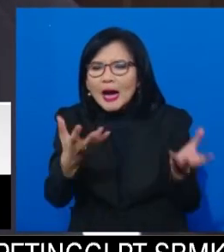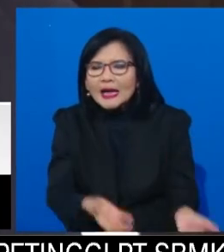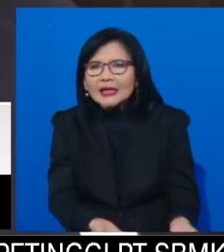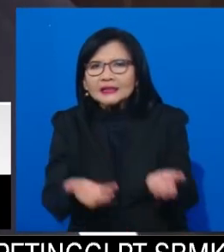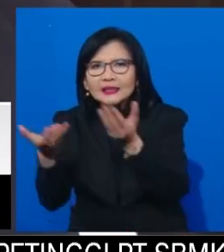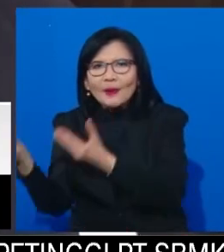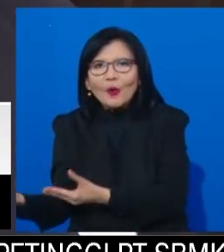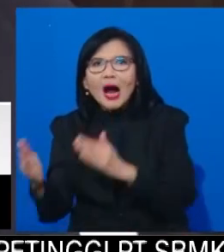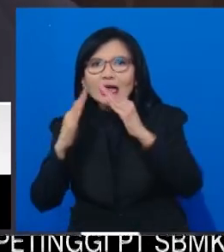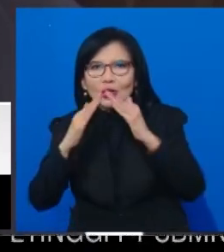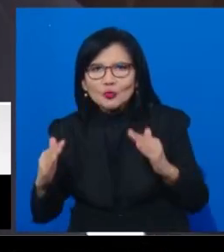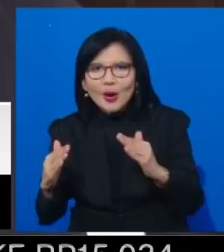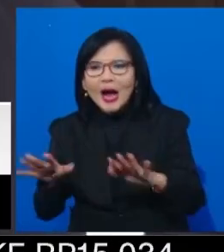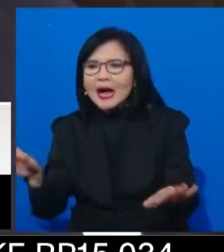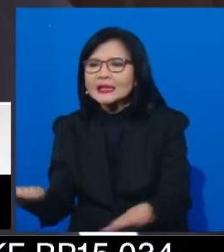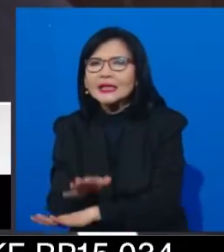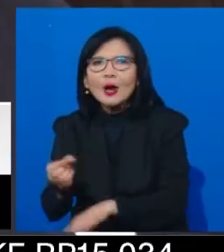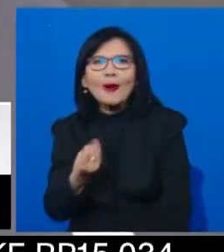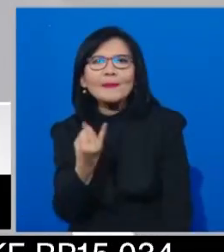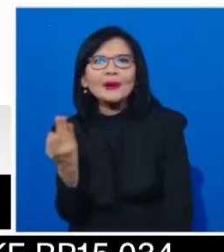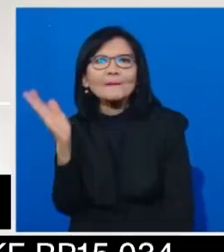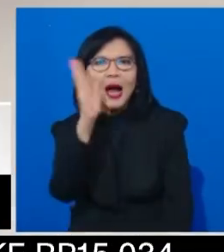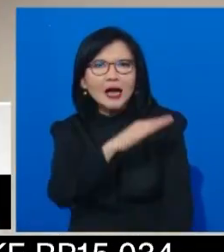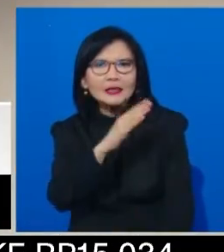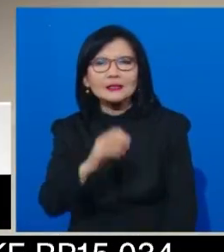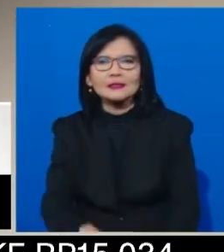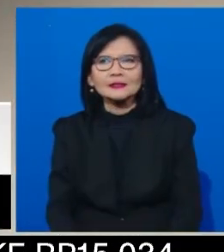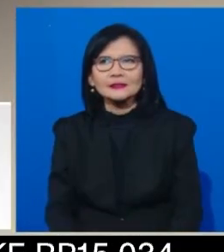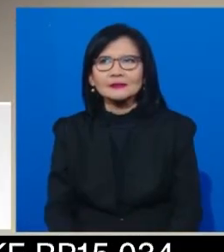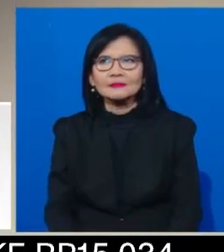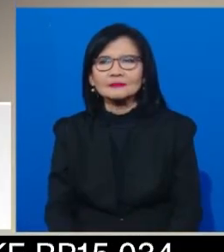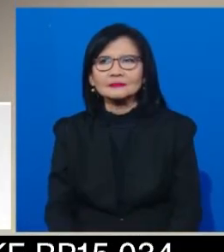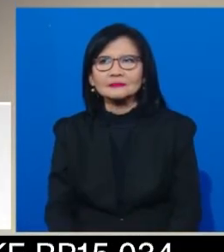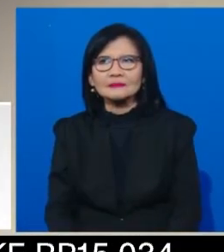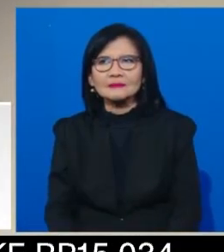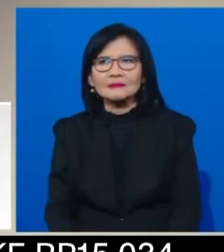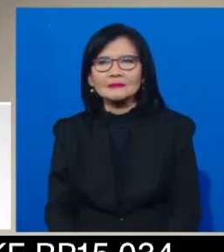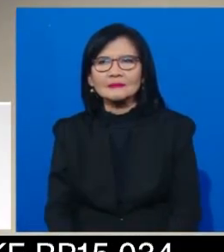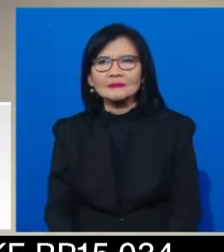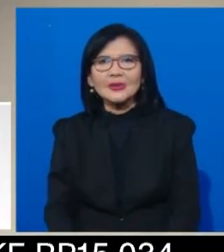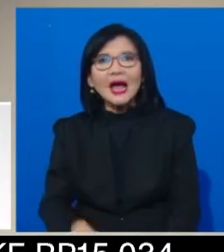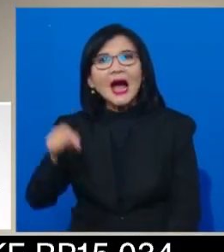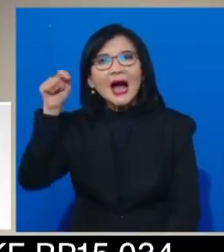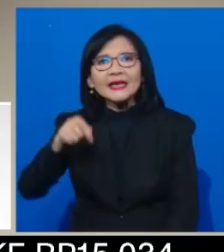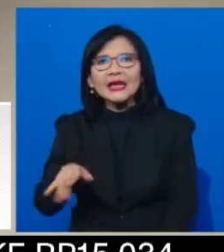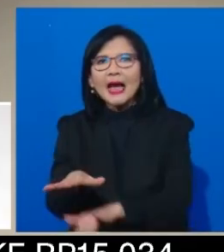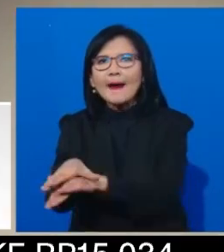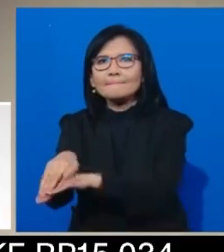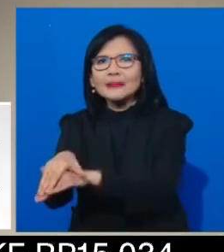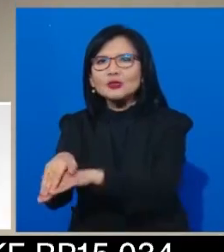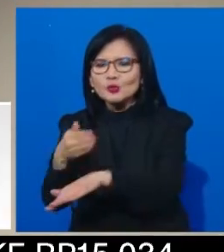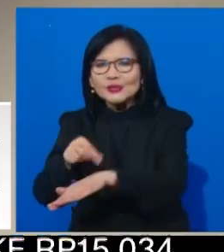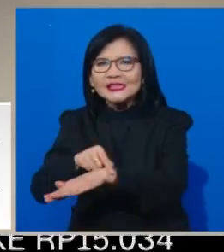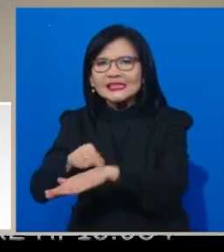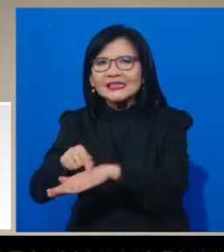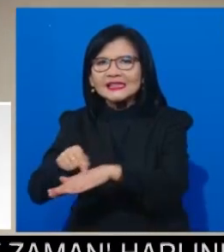rumahnya untuk dipelihara sampai lebih kurang sebulan. Di tanggal 12 dan 15. Inilah penyu sisik yang terdampar di